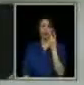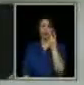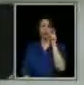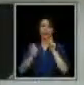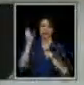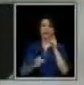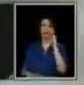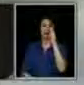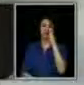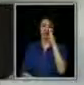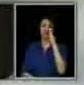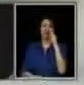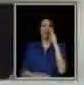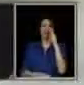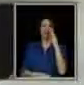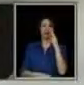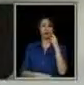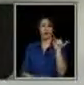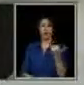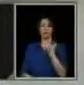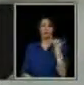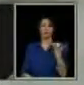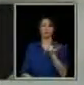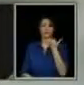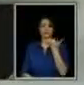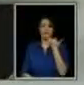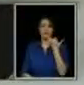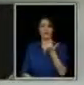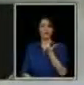באנשים שאמורים על פי חוק לעזור להם.